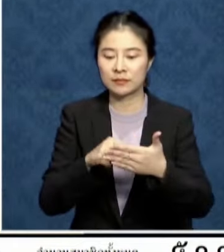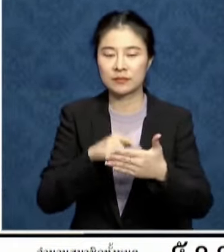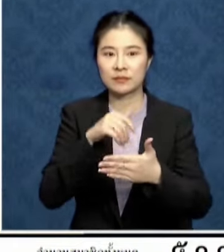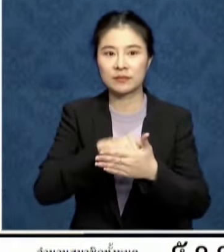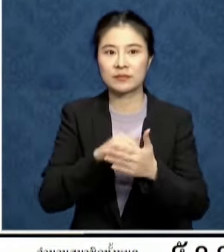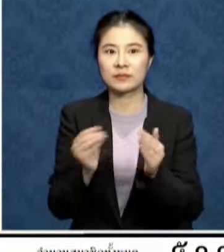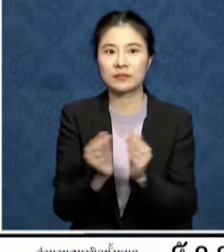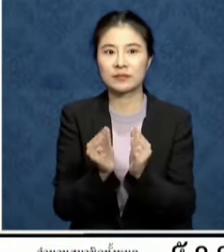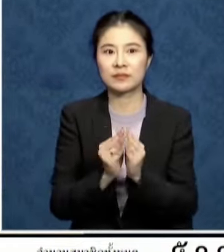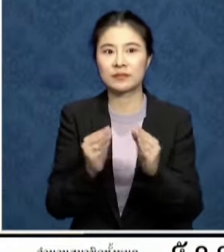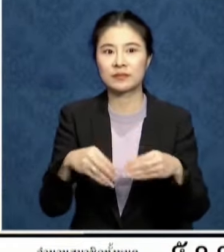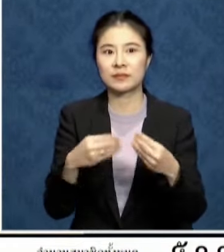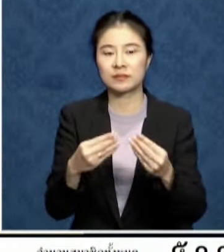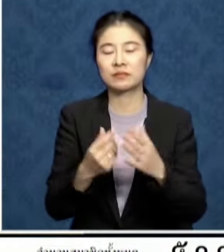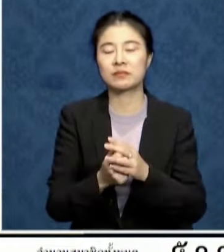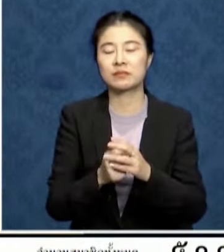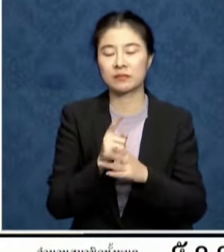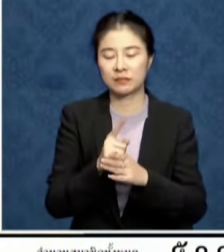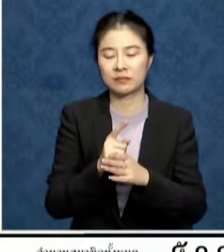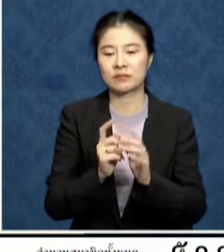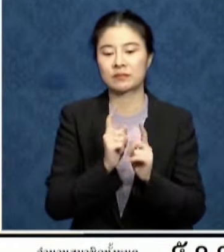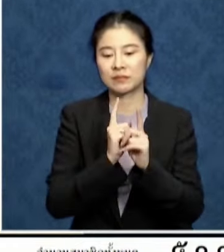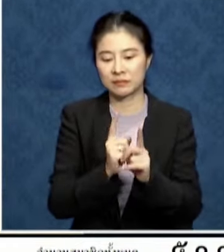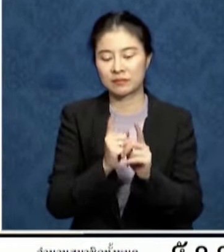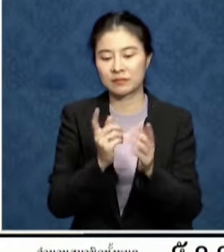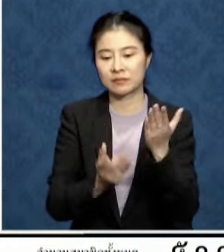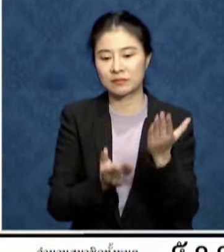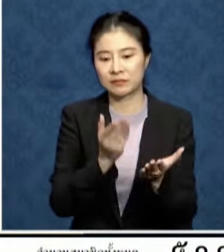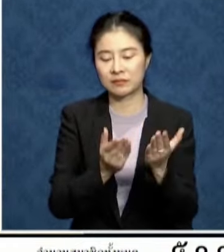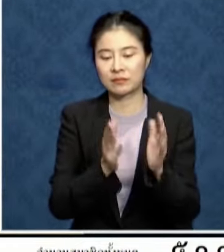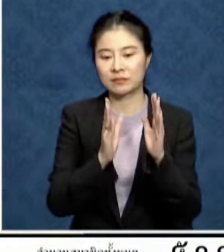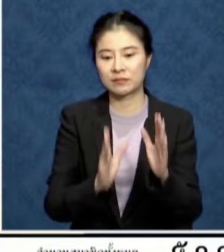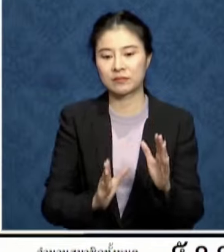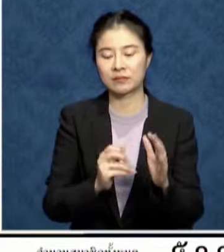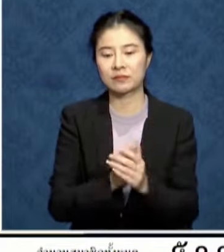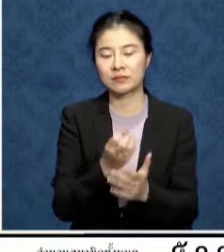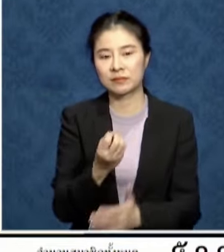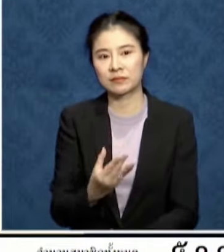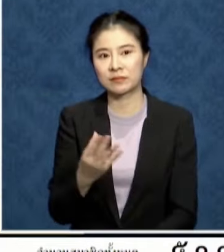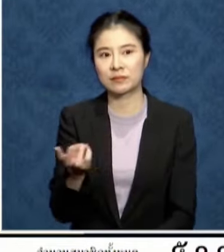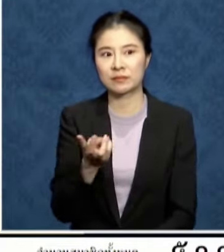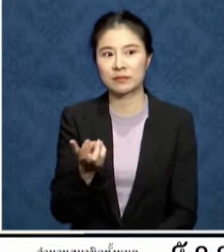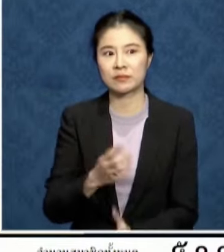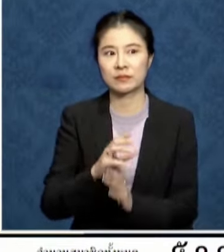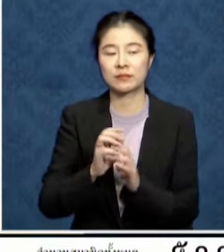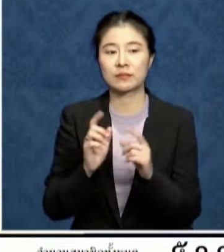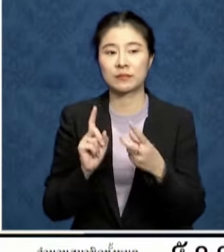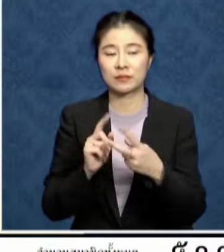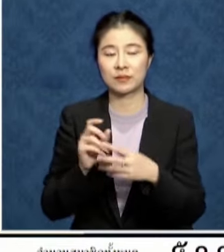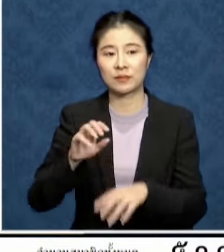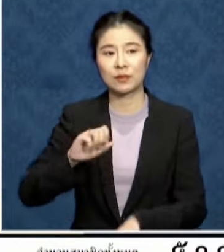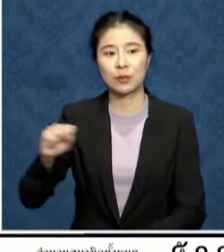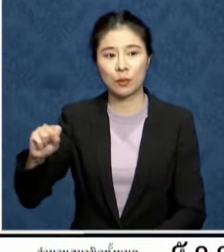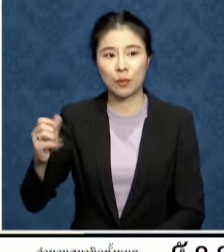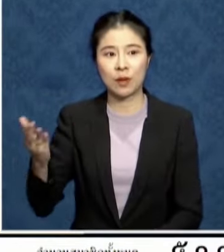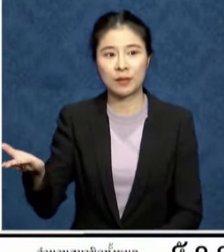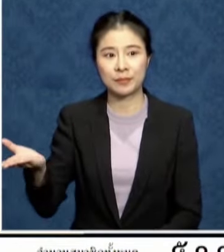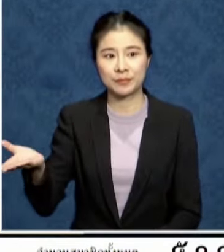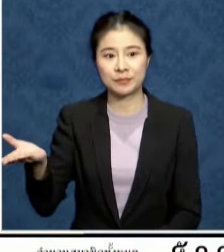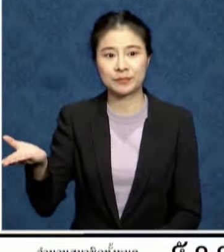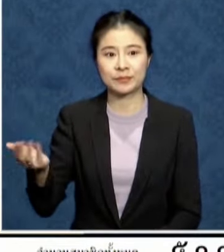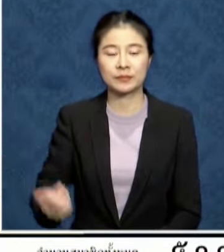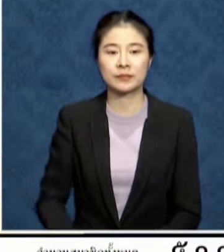ริตี้ก็ไม่ได้มีปัญหาอะไรครับแต่ปัญหามันจะเกิดขึ้นครับท่านประธานถ้าเกิดภาพมันกลายมาเป็นภาพด้านขวาของสไล